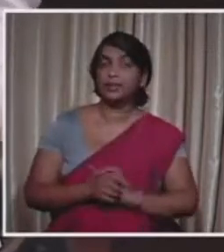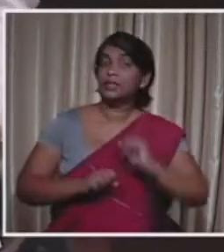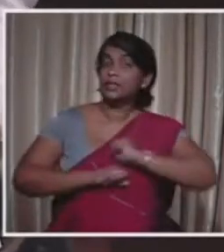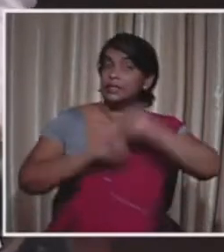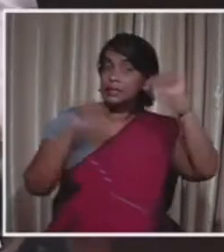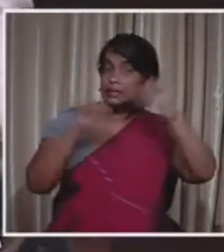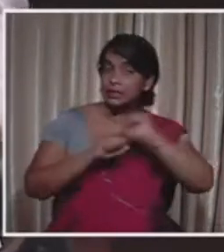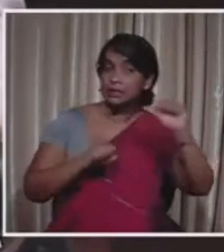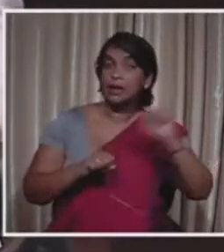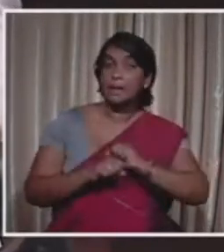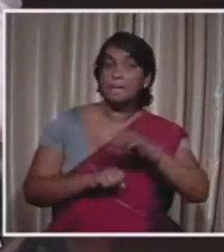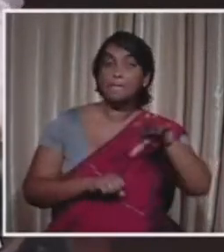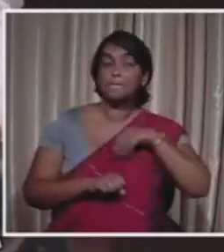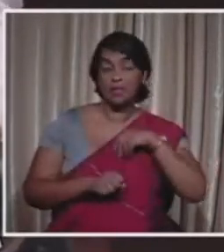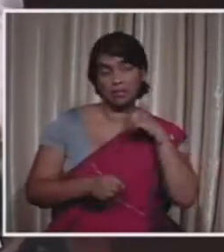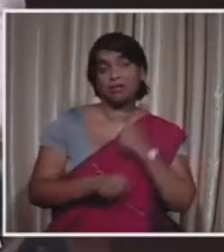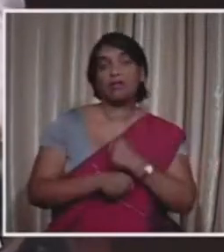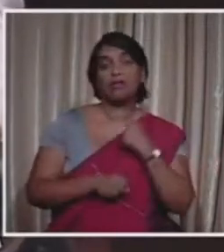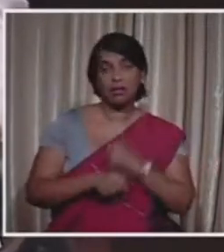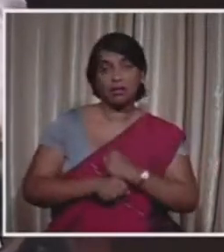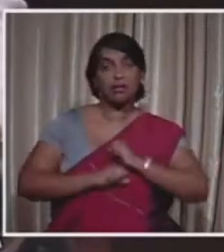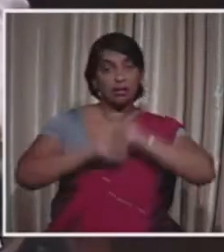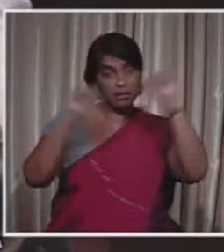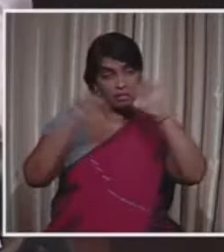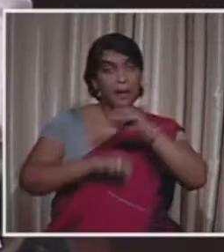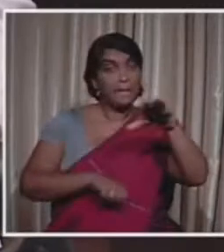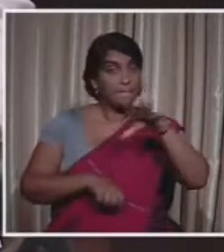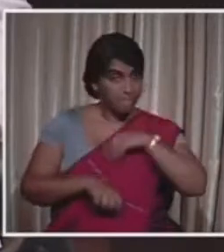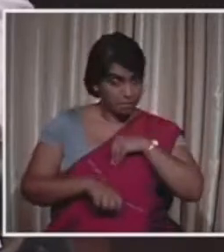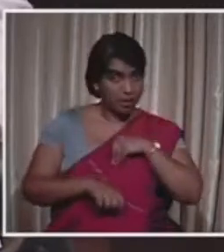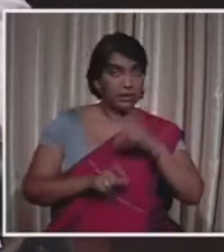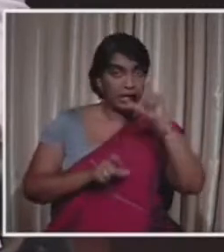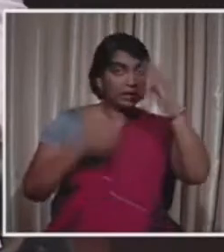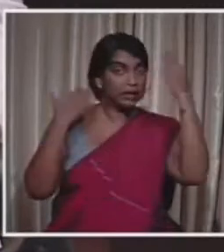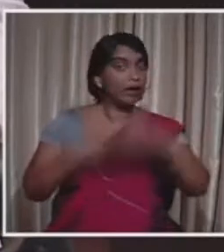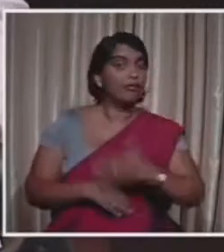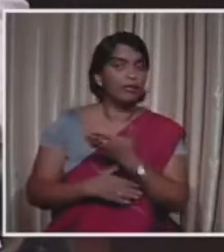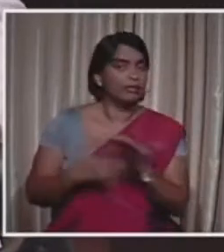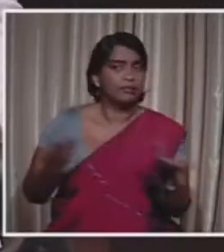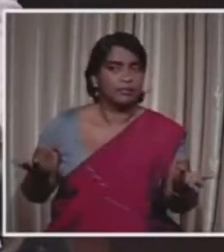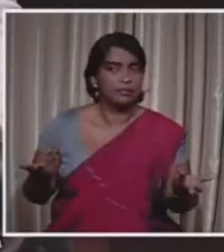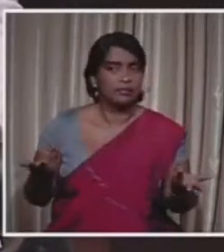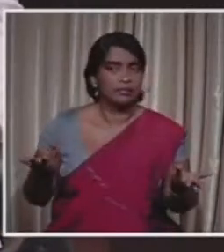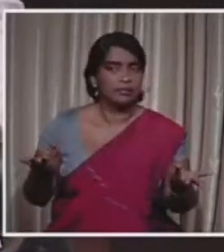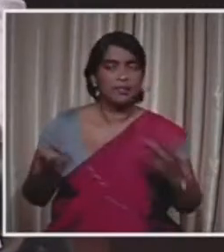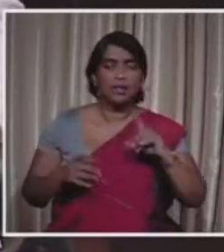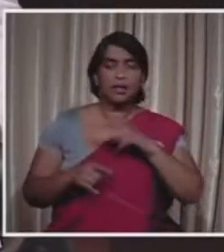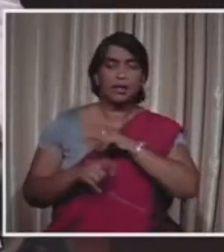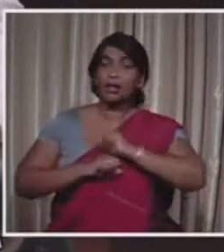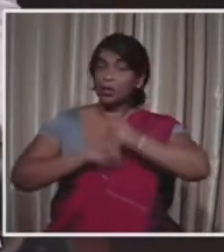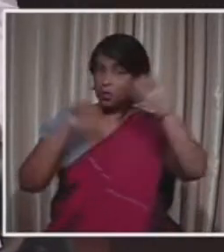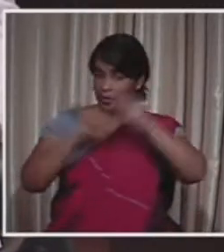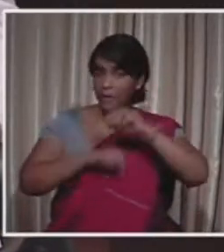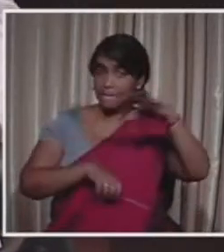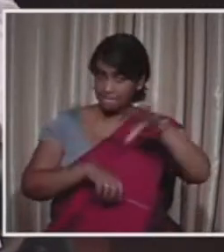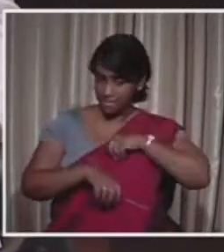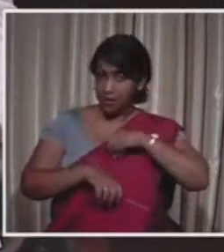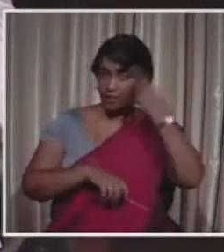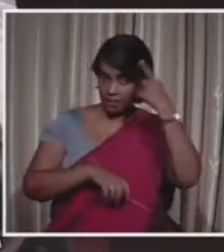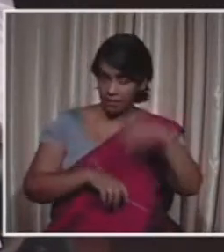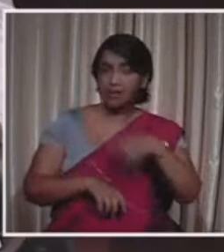උද්ඝෝෂණය පිළිගත් ආණ්ඩුවක්ලු. උද්ඝෝෂණ පිළිගත්තු හින්දාද ඇඳිරි නීතිය දැම්මේ? උද්ඝෝෂණ පිළිගත්තු